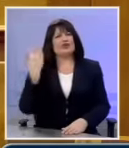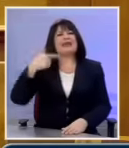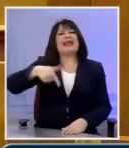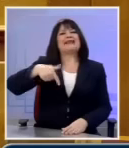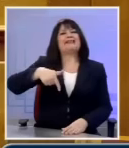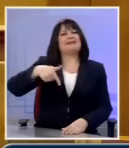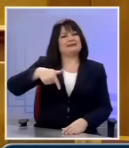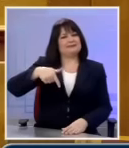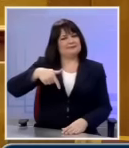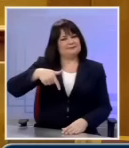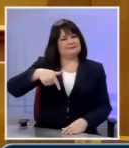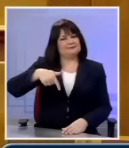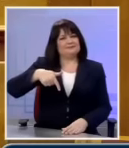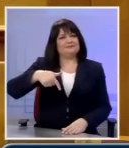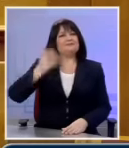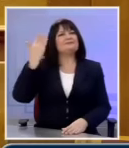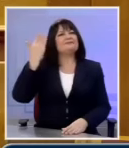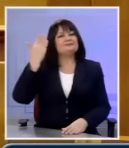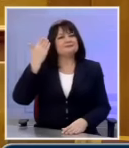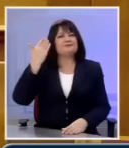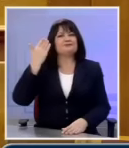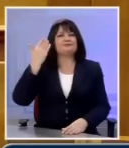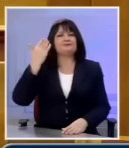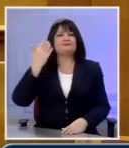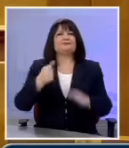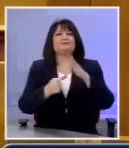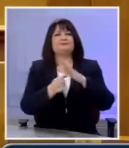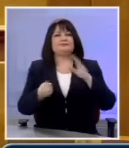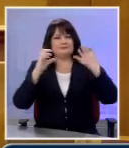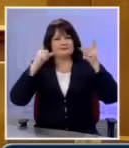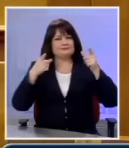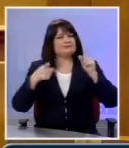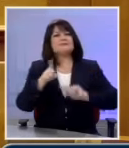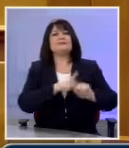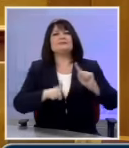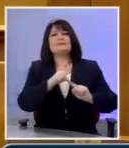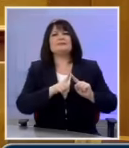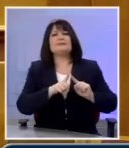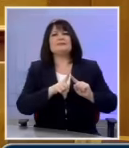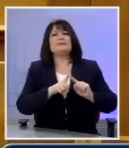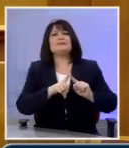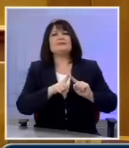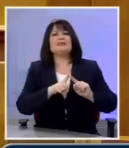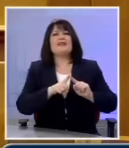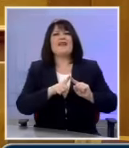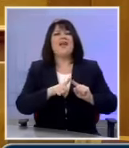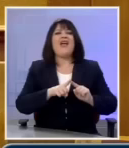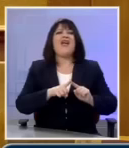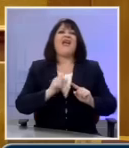Γιαννίτση ήταν η εποχή που πρόεδρος της Νέας Δημοκρατίας ήταν ο αείμνηστος Μιλτιάδης